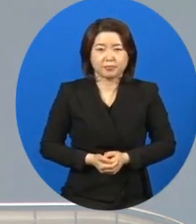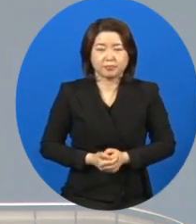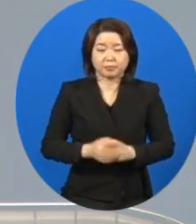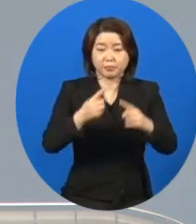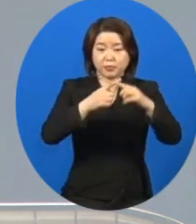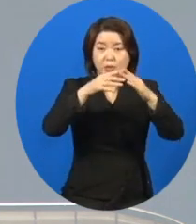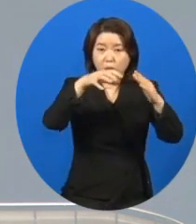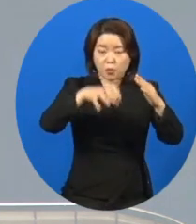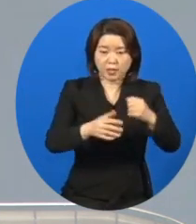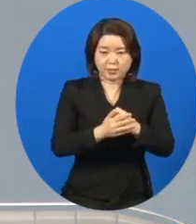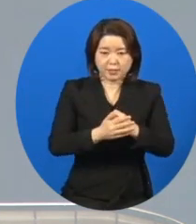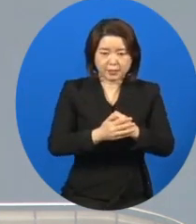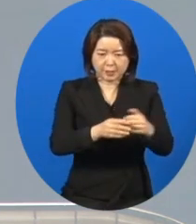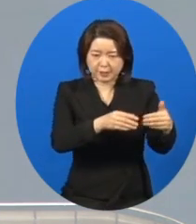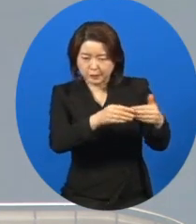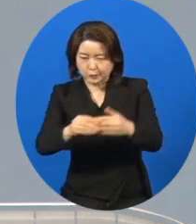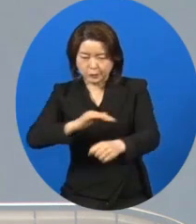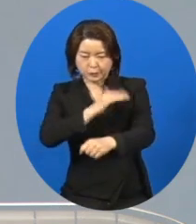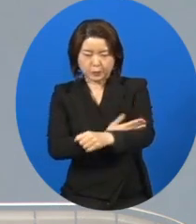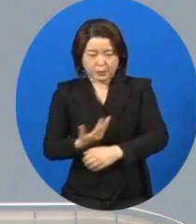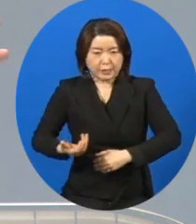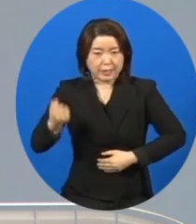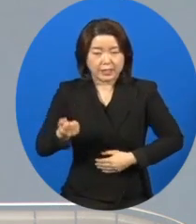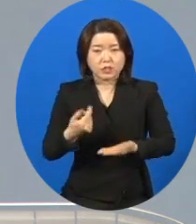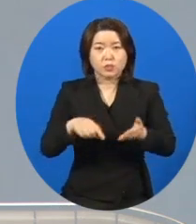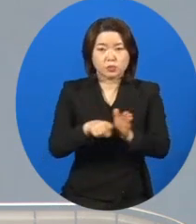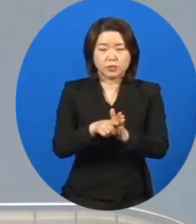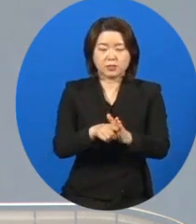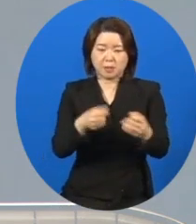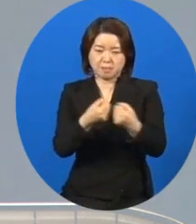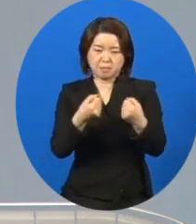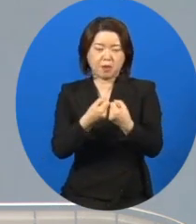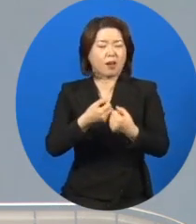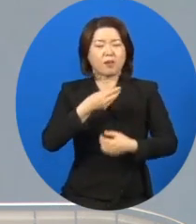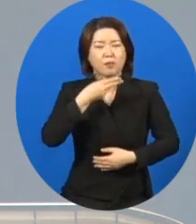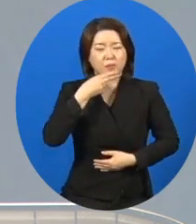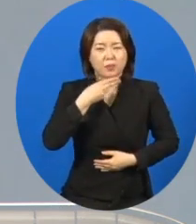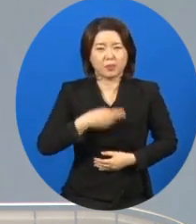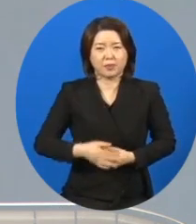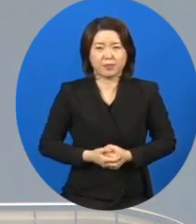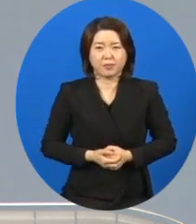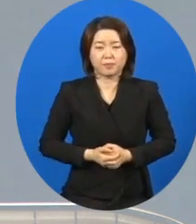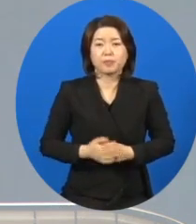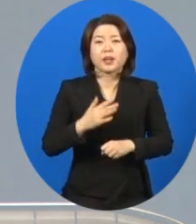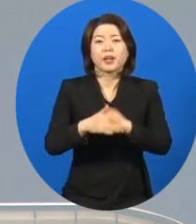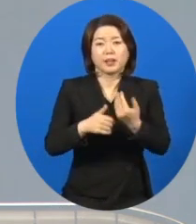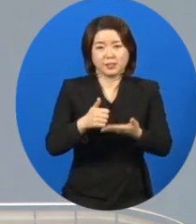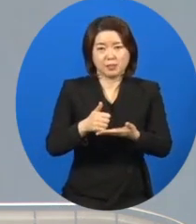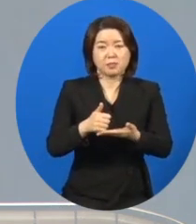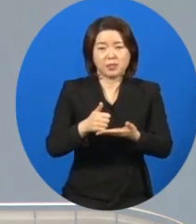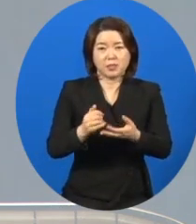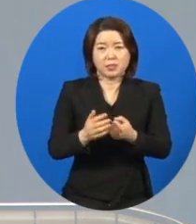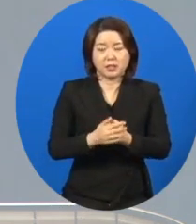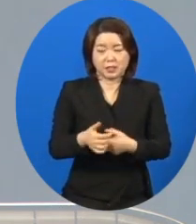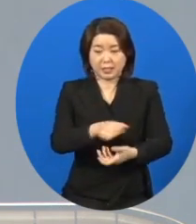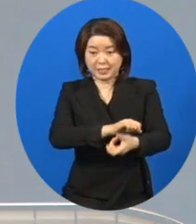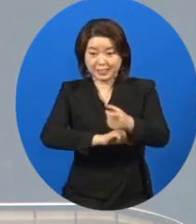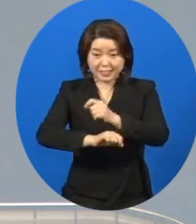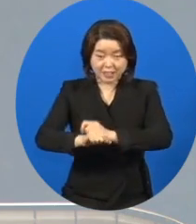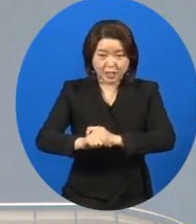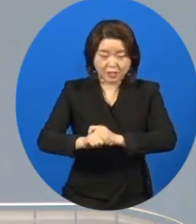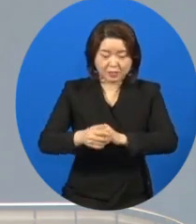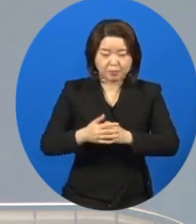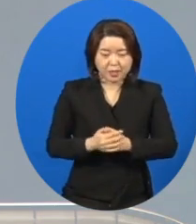교회 안에서 주도권을 가지려고 다투지도 않아요. 하나님이 열심을 내는